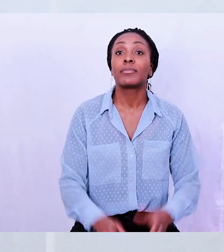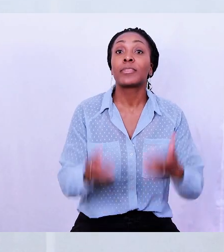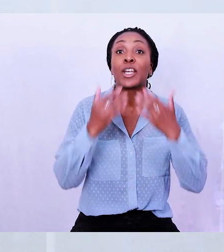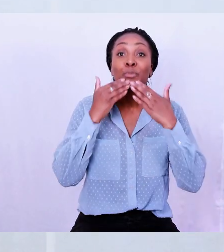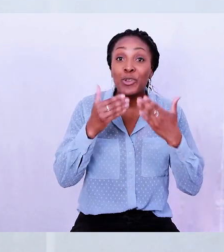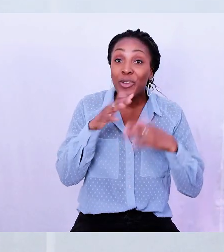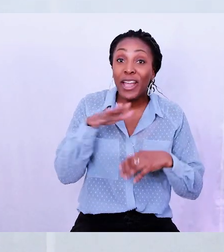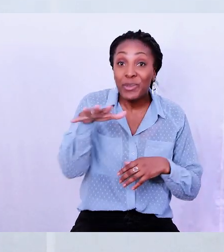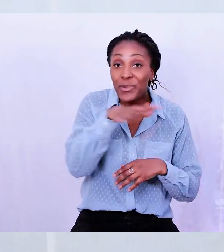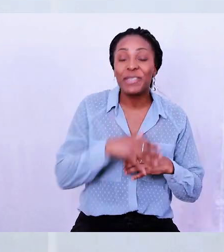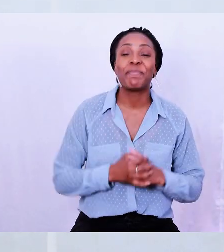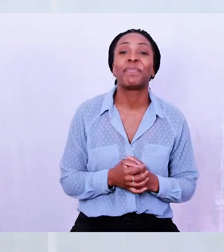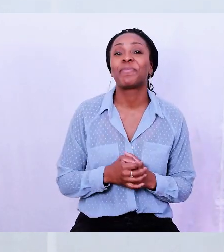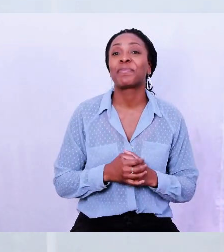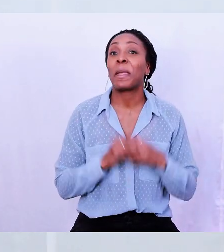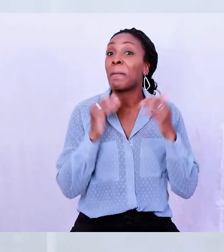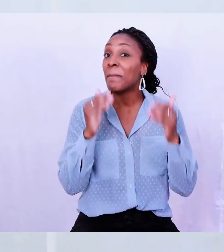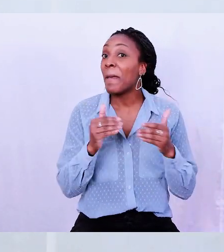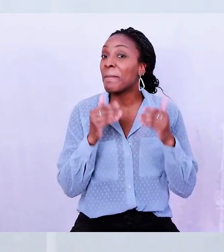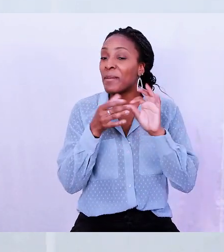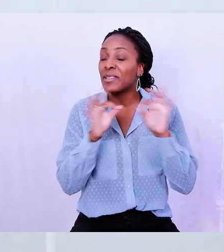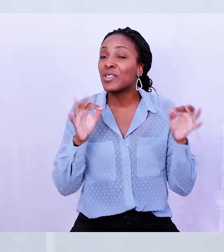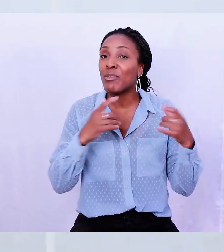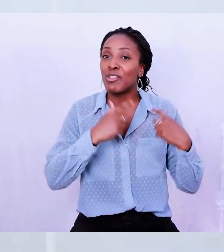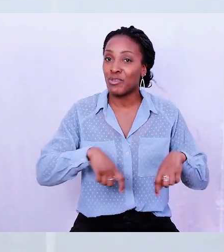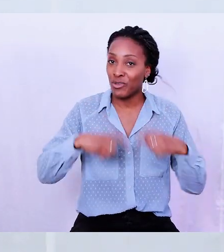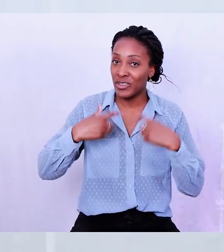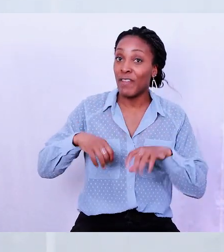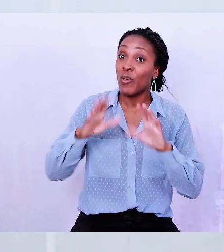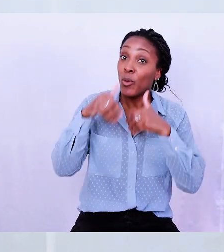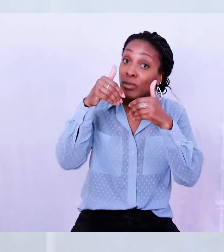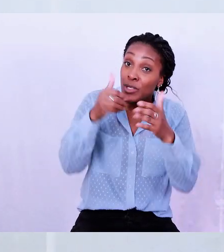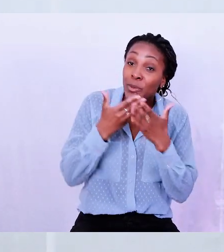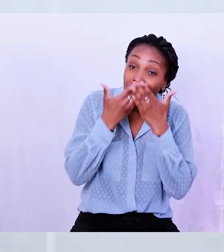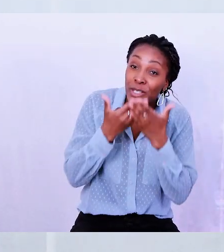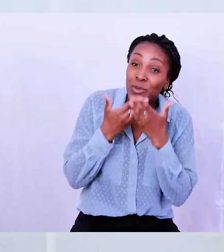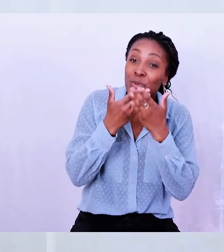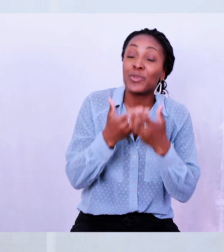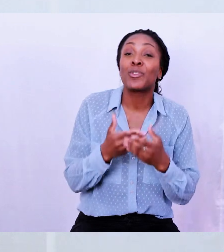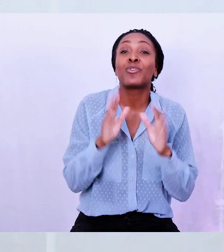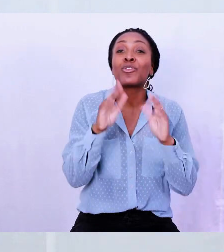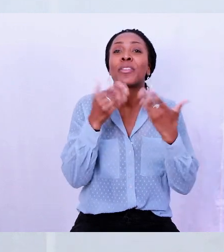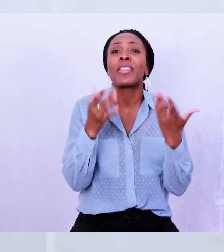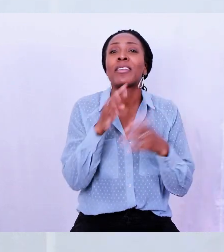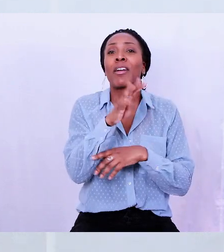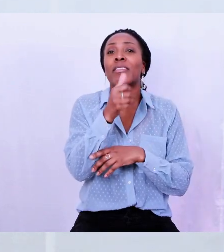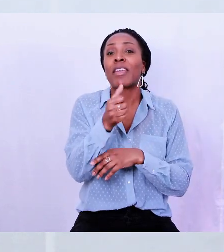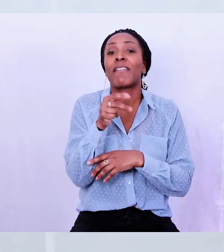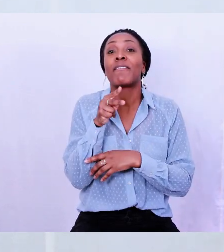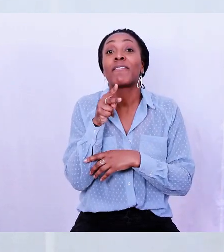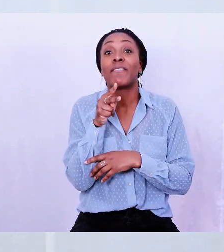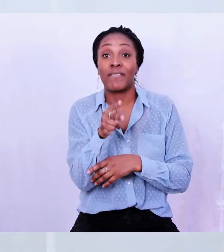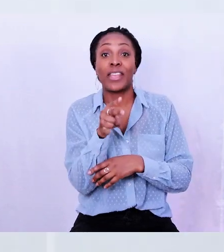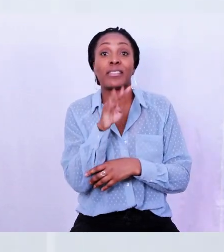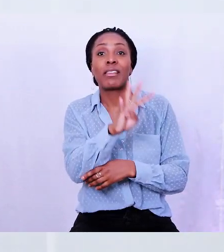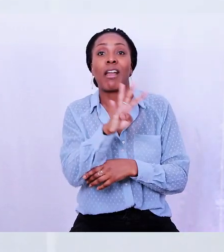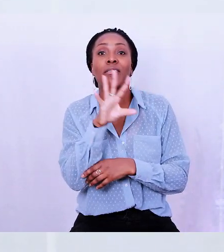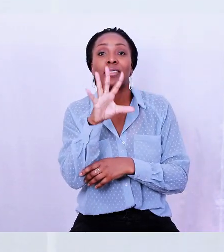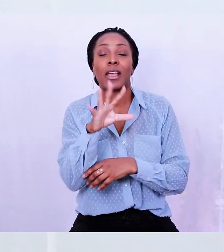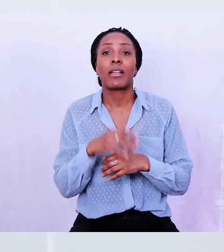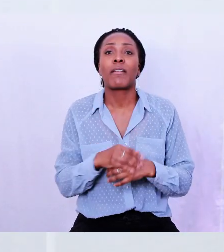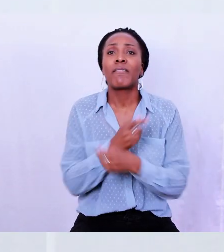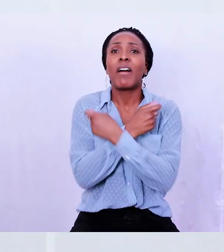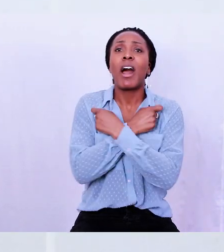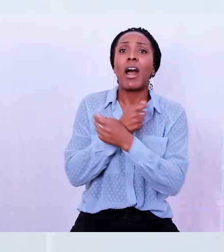Eh bien, bonjour à tous et à toutes. Toujours l'histoire de Joseph, on continue notre étude. Genèse 41, verset 45.